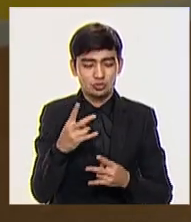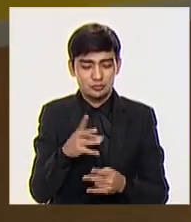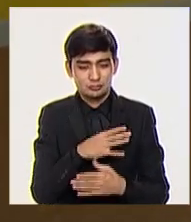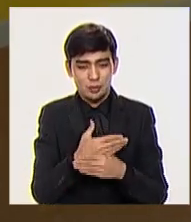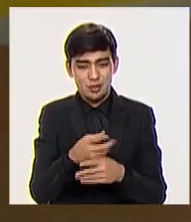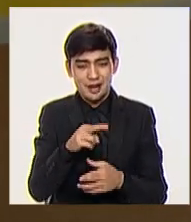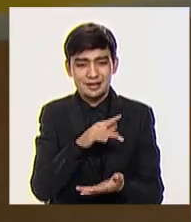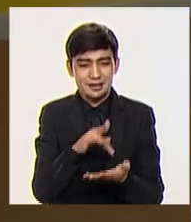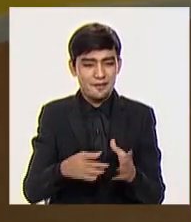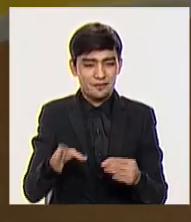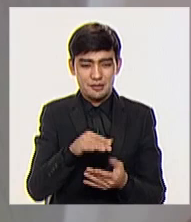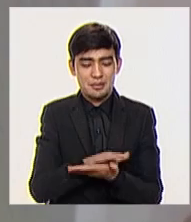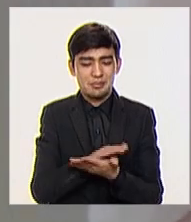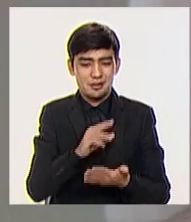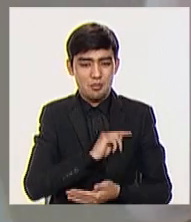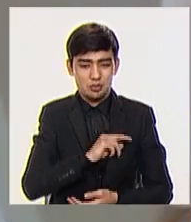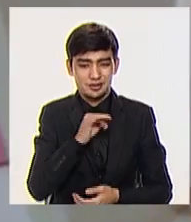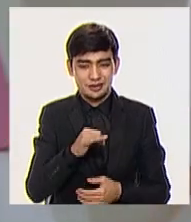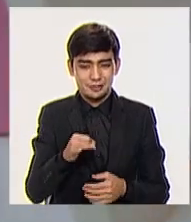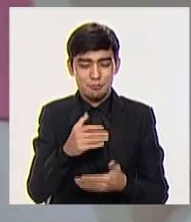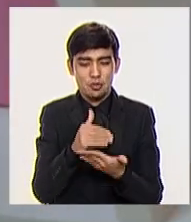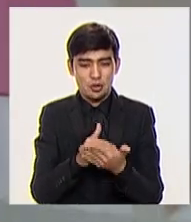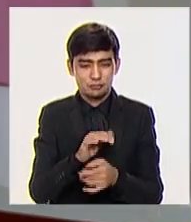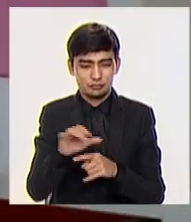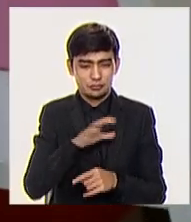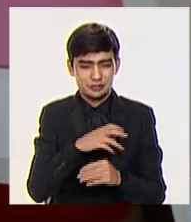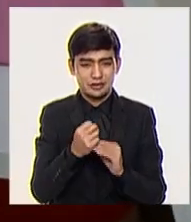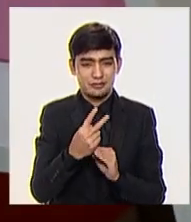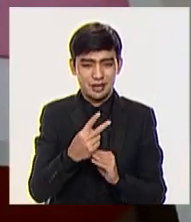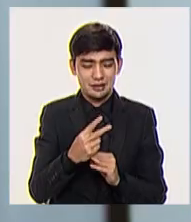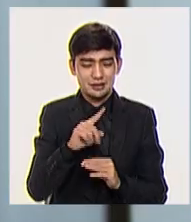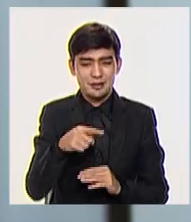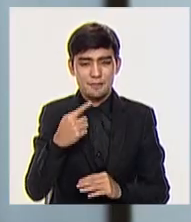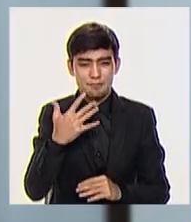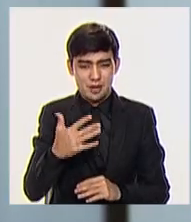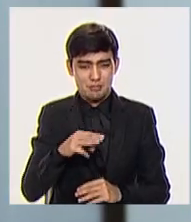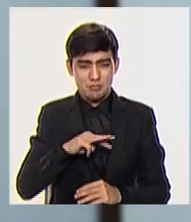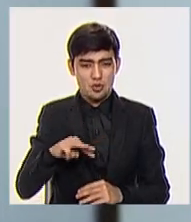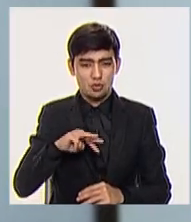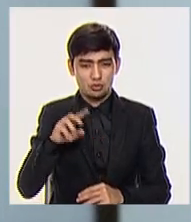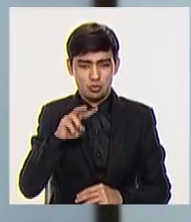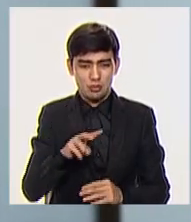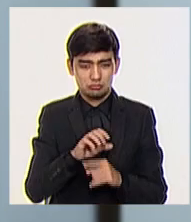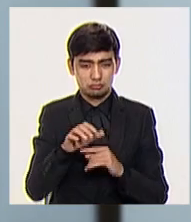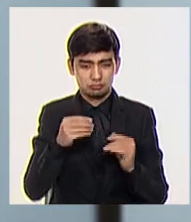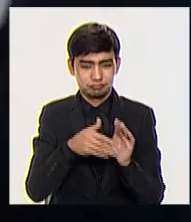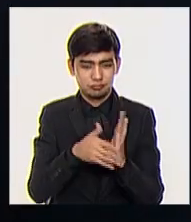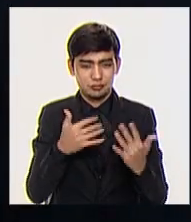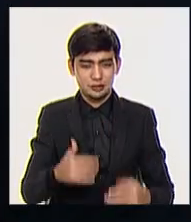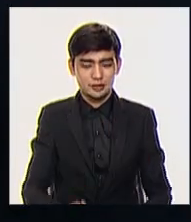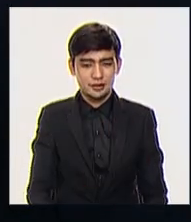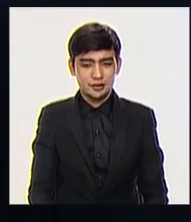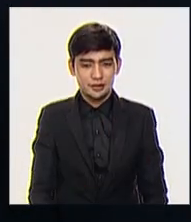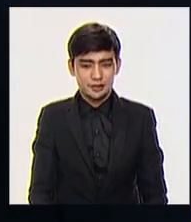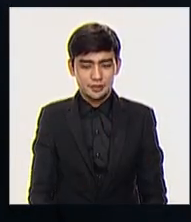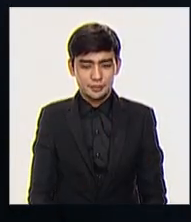центры работают бесплатно. На реализацию программы выделено уже больше 12,5 миллионов долларов. Мы,